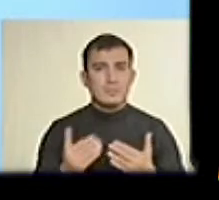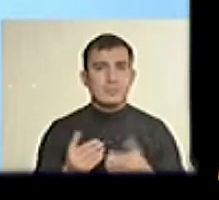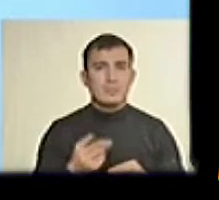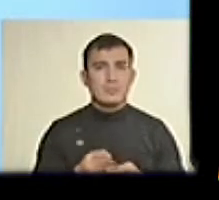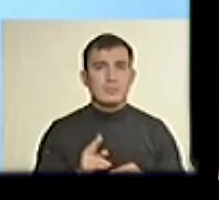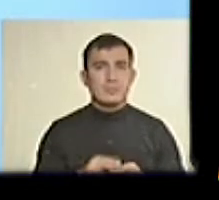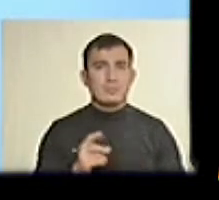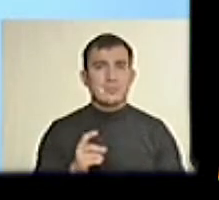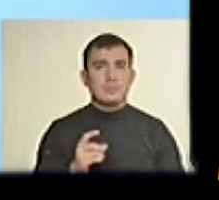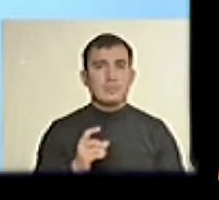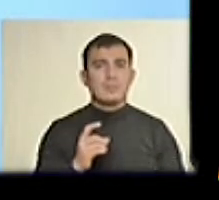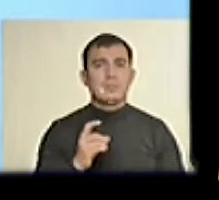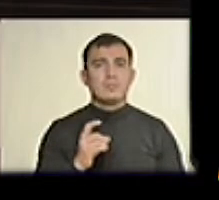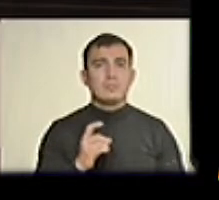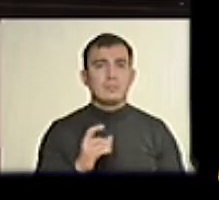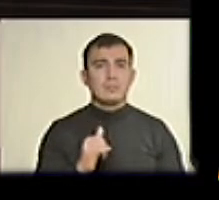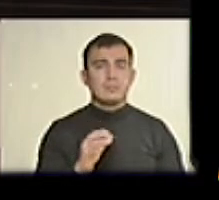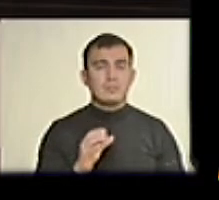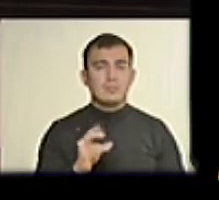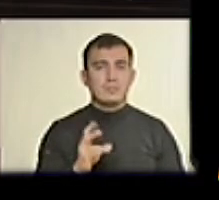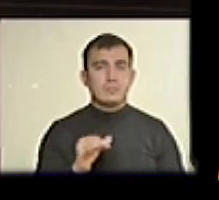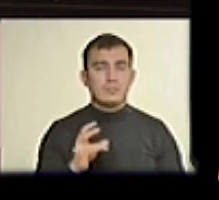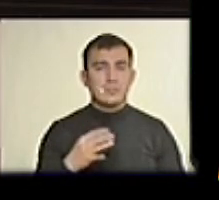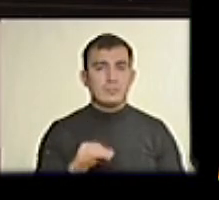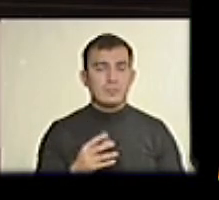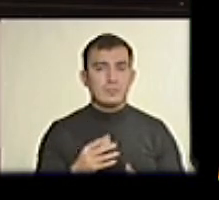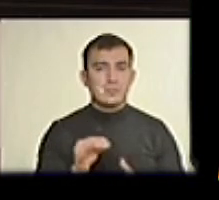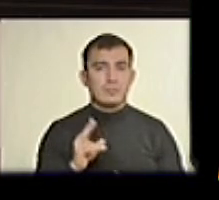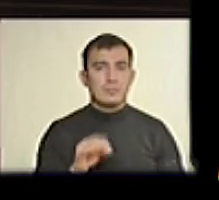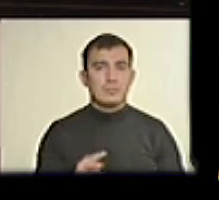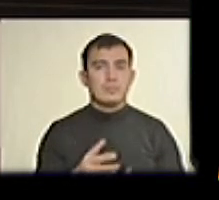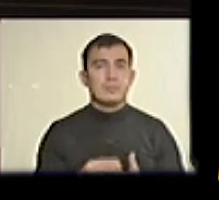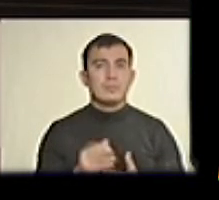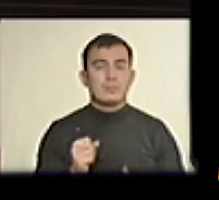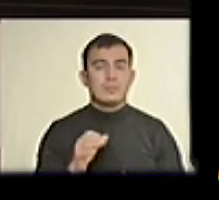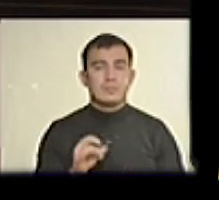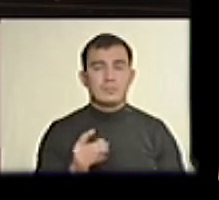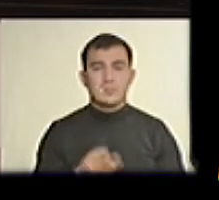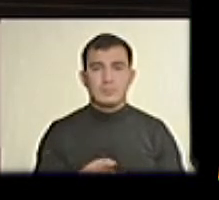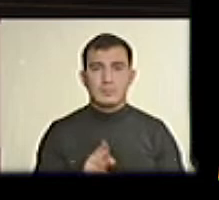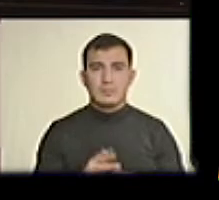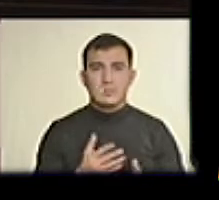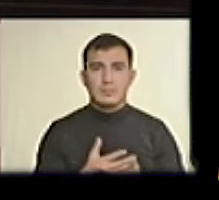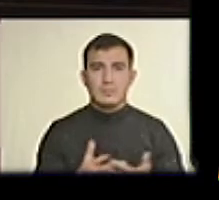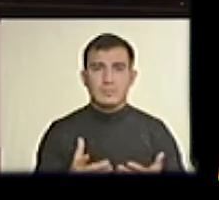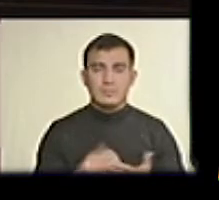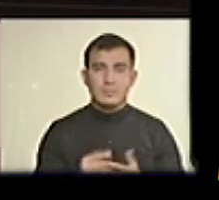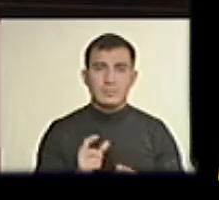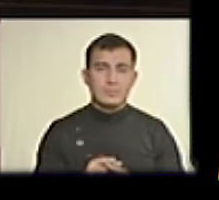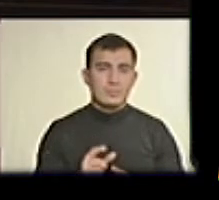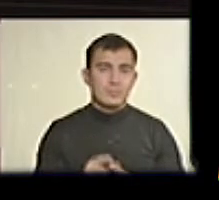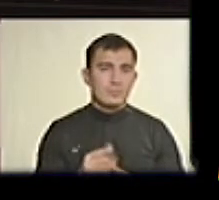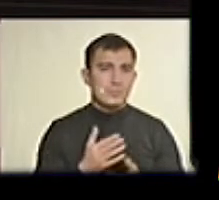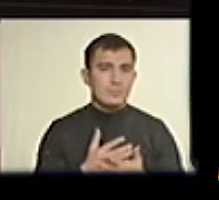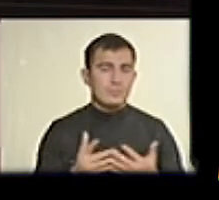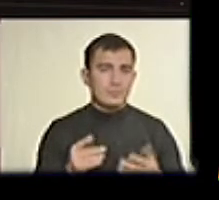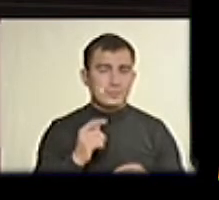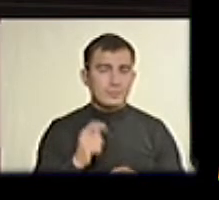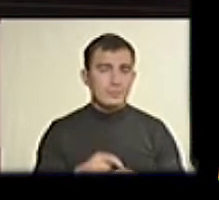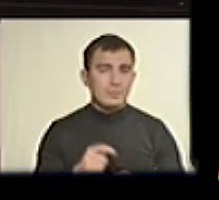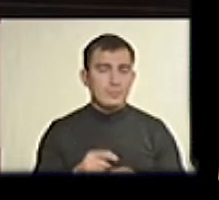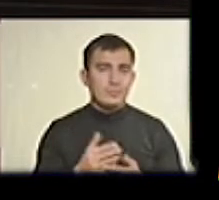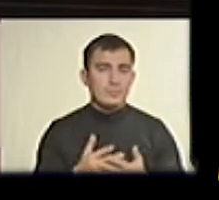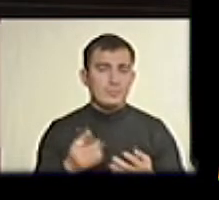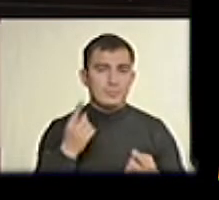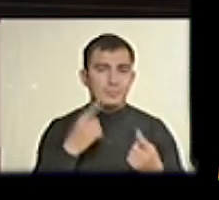Dil asari eng mashhur asarlardan biri hisoblanadi. Shuningdek, uni Qushlar munozarasi asarida ham majoziy